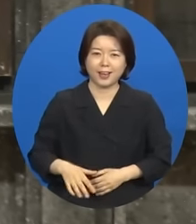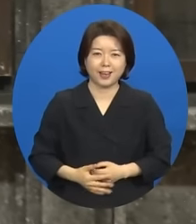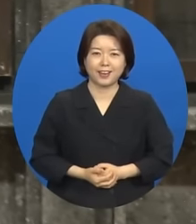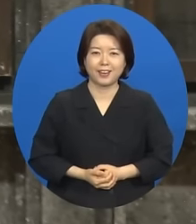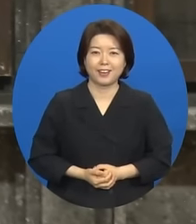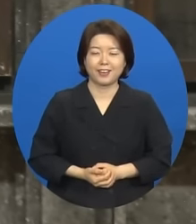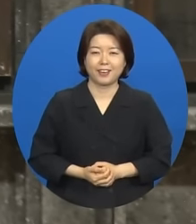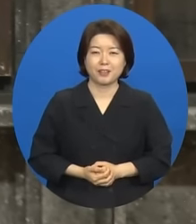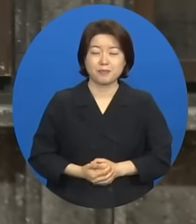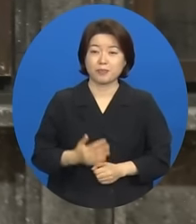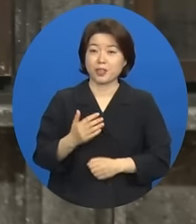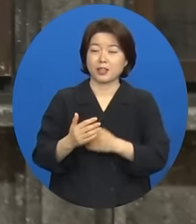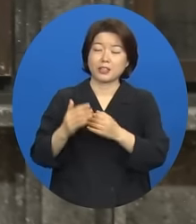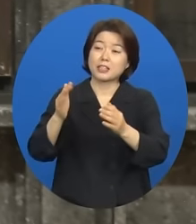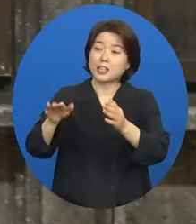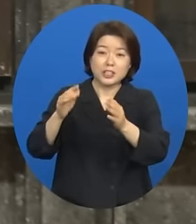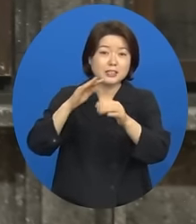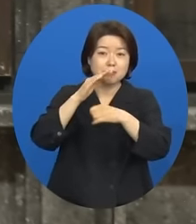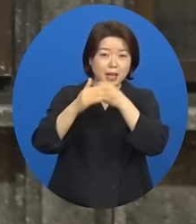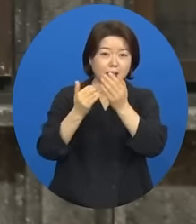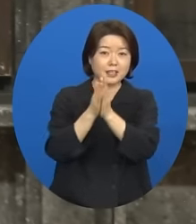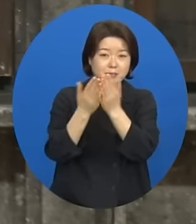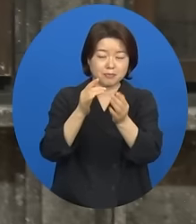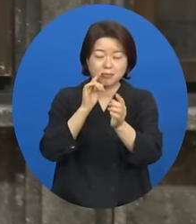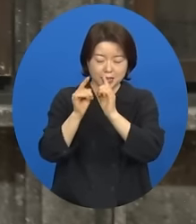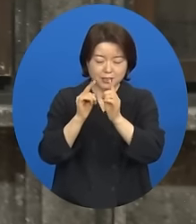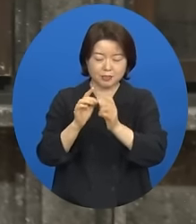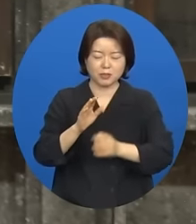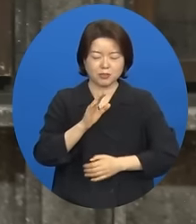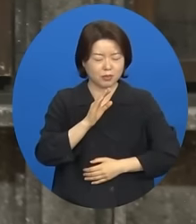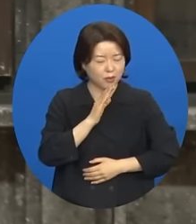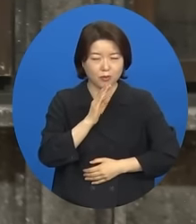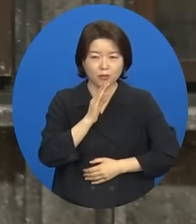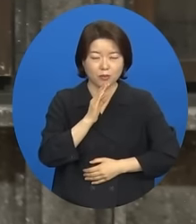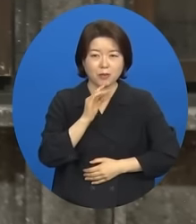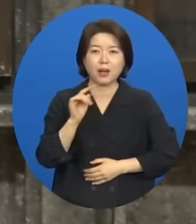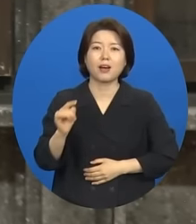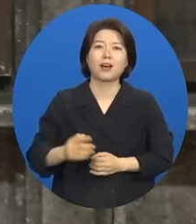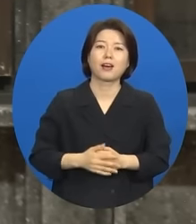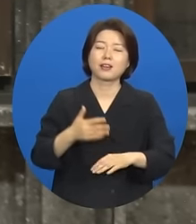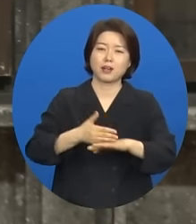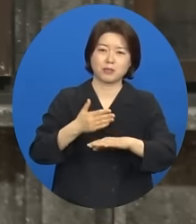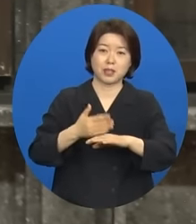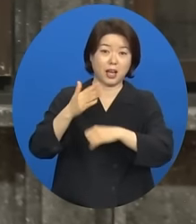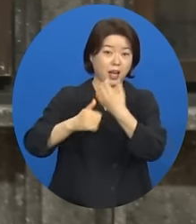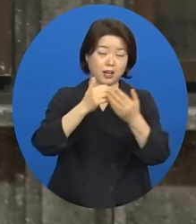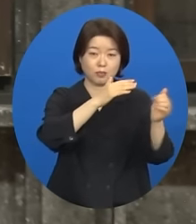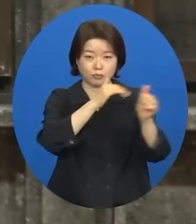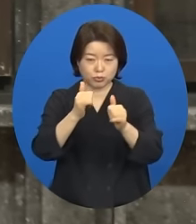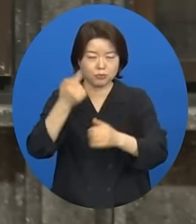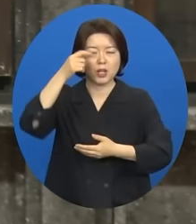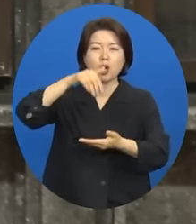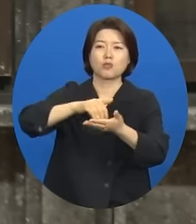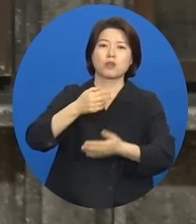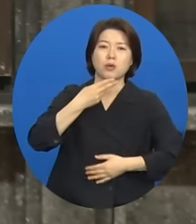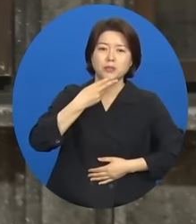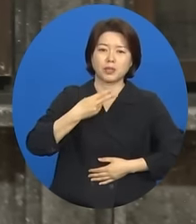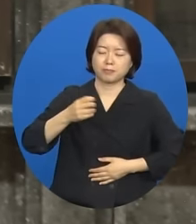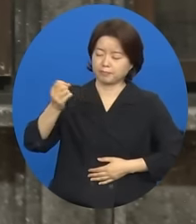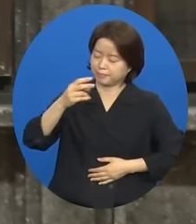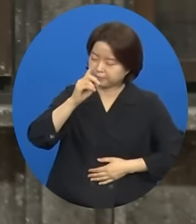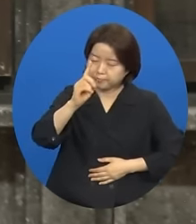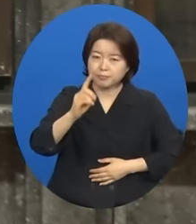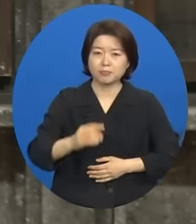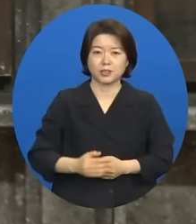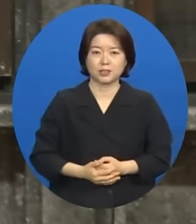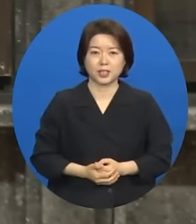저는 이 말씀이 얼마나 감사한지 하나님의 부르심에는 뭐가 없다고요? 후회하심이 없다는 것을 다시 한번